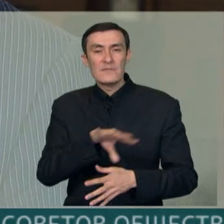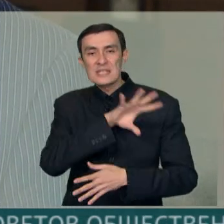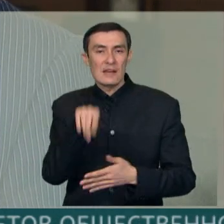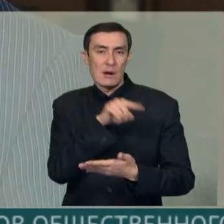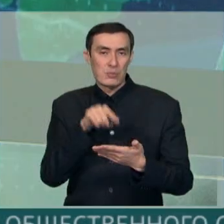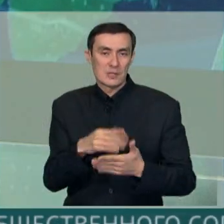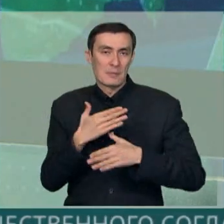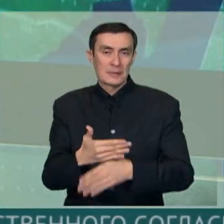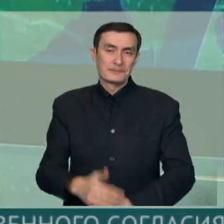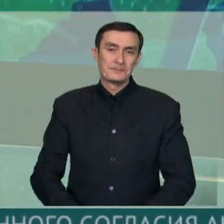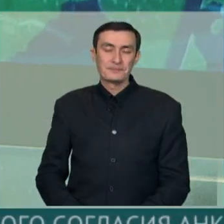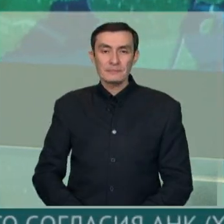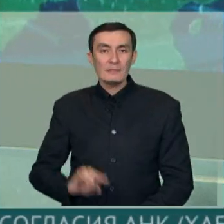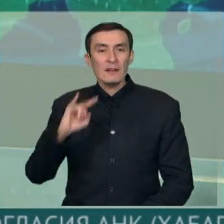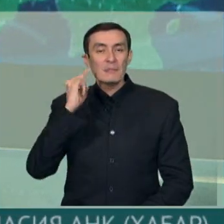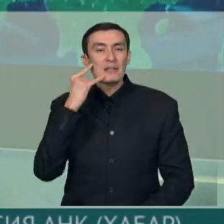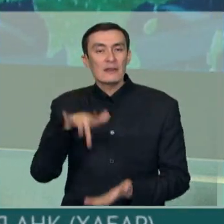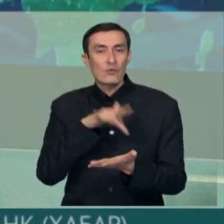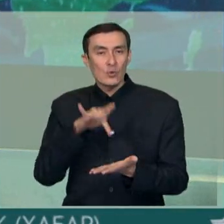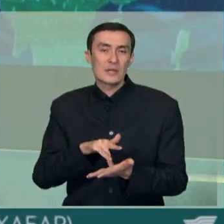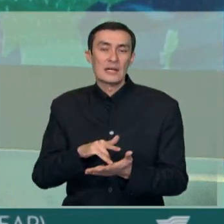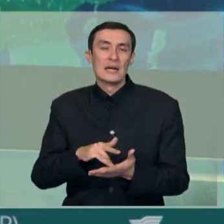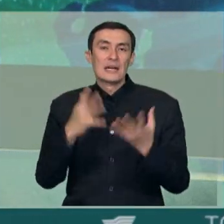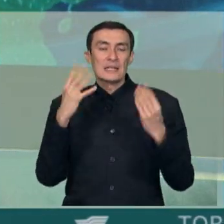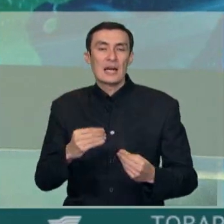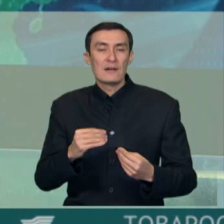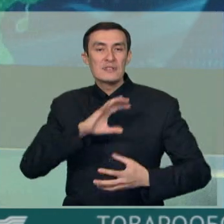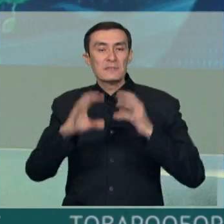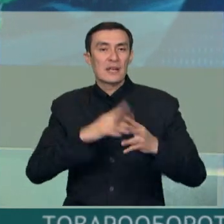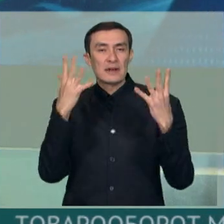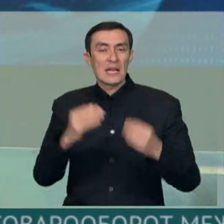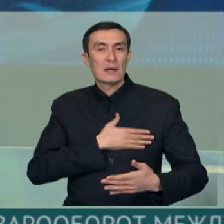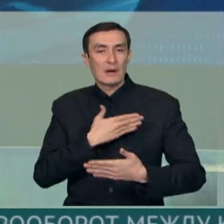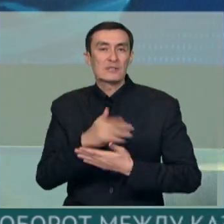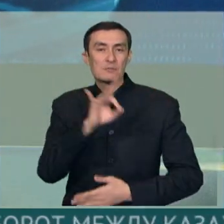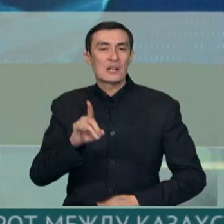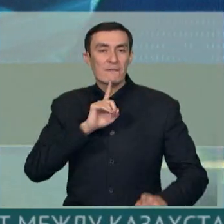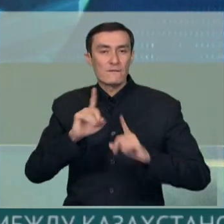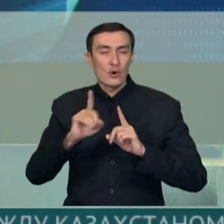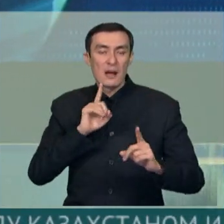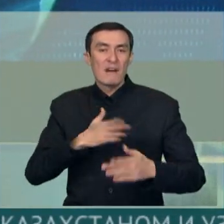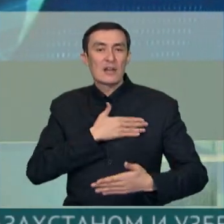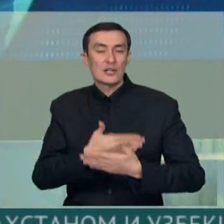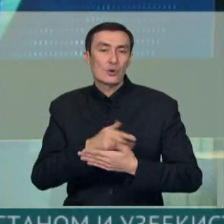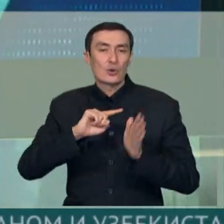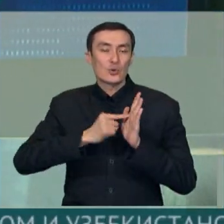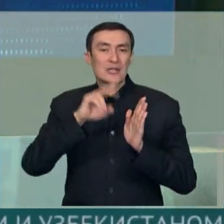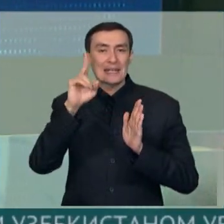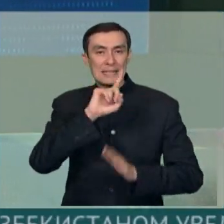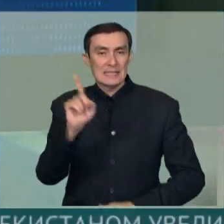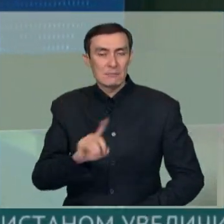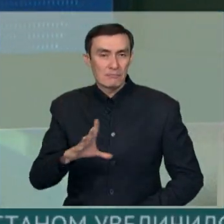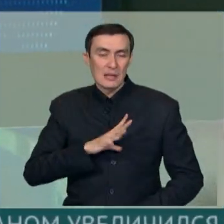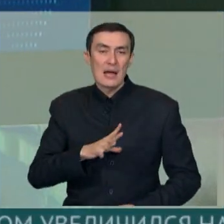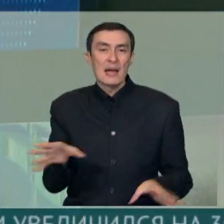вопросы. В Павлодаре в рамках Всемирного дня добровольцев прошел первый республиканский форум «Волонтер.кз», который